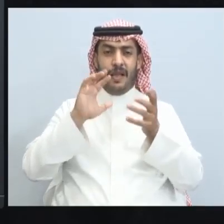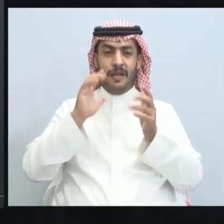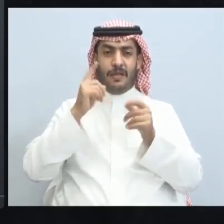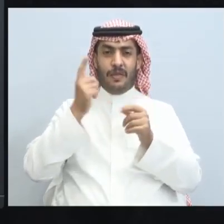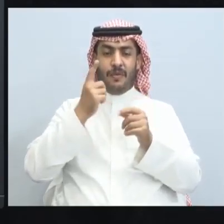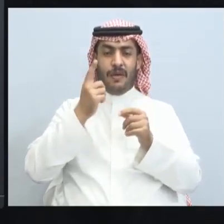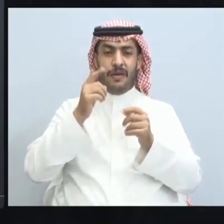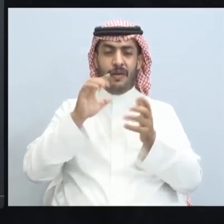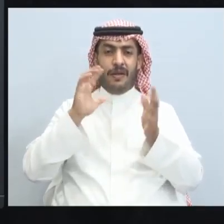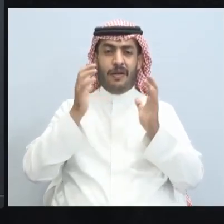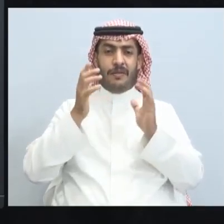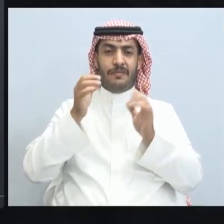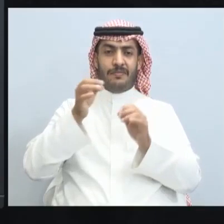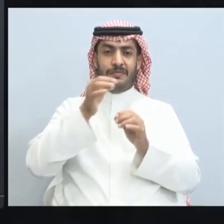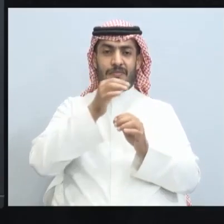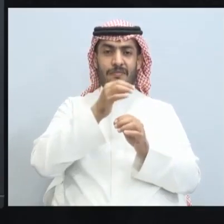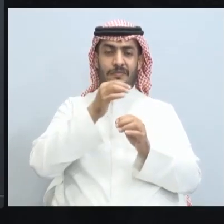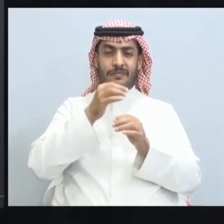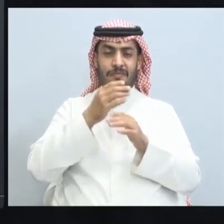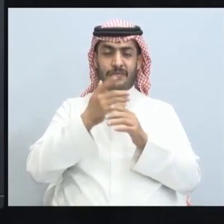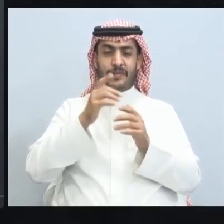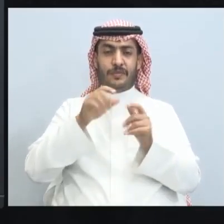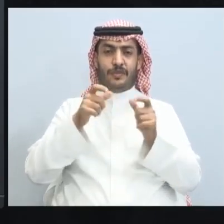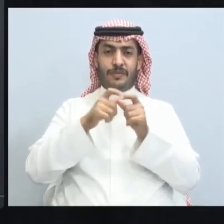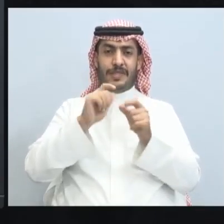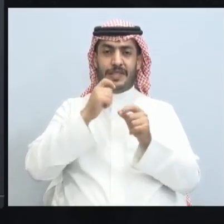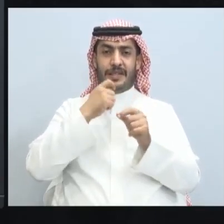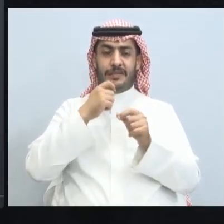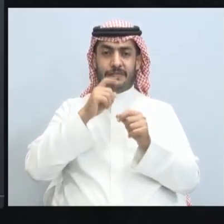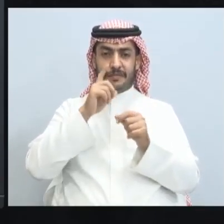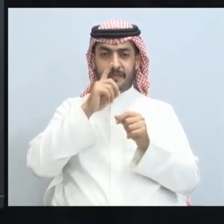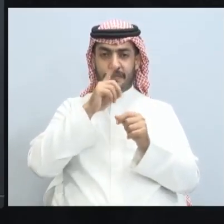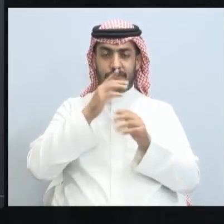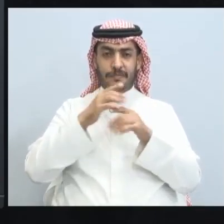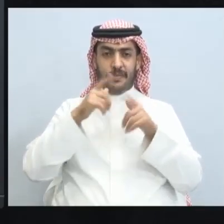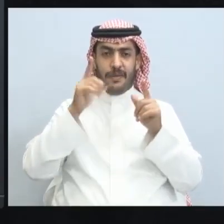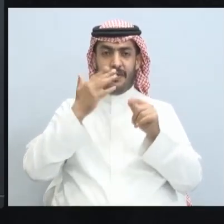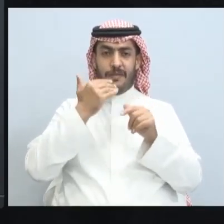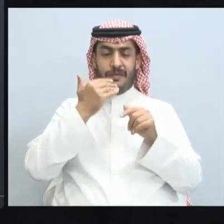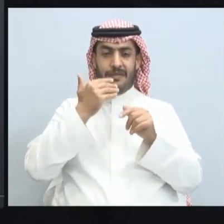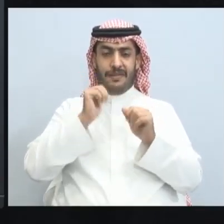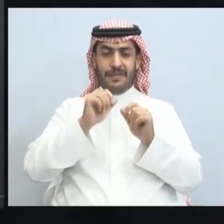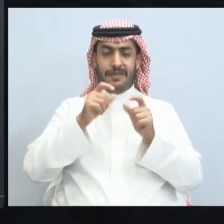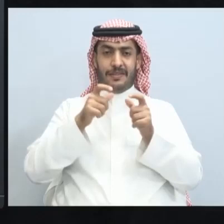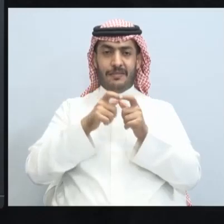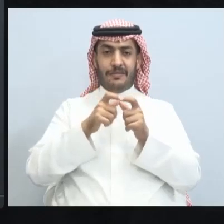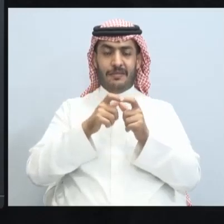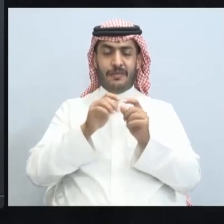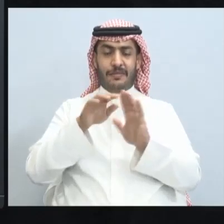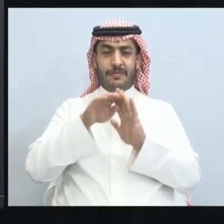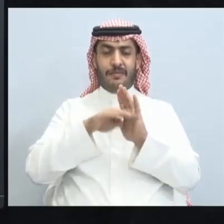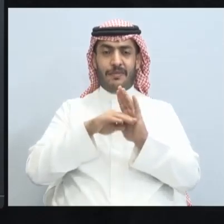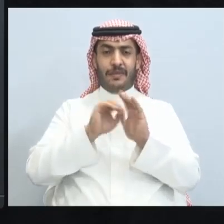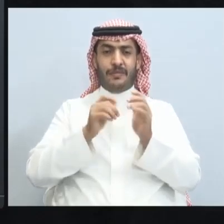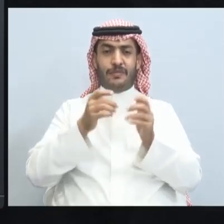على مستوى الدولي هنالك اجتماعات قد تكون سريه بمعنى لا تعلن عن نتائجها او محاورها